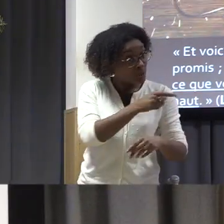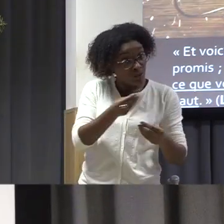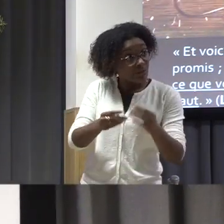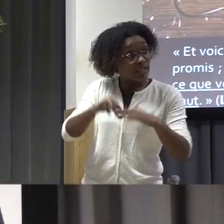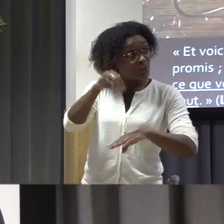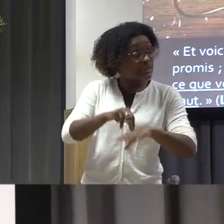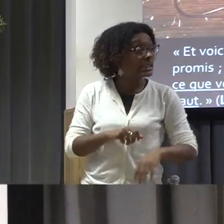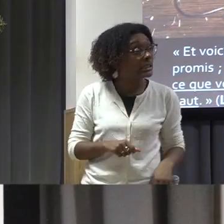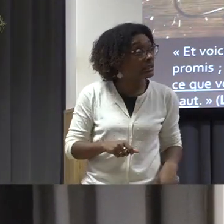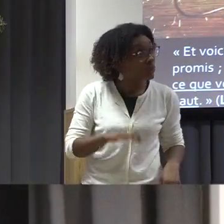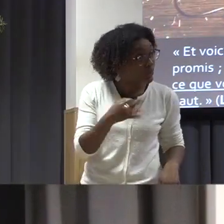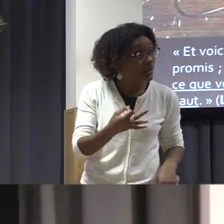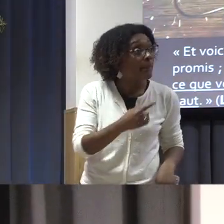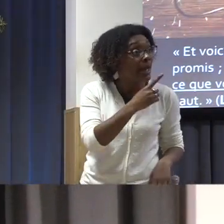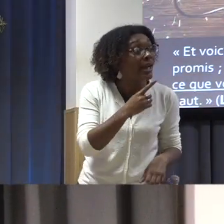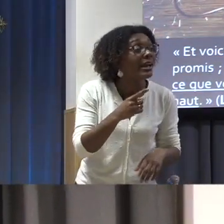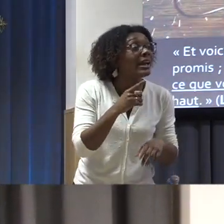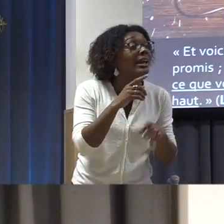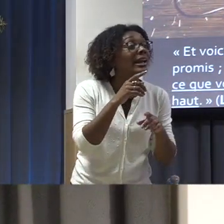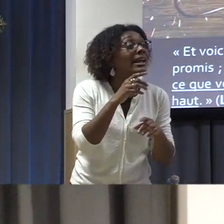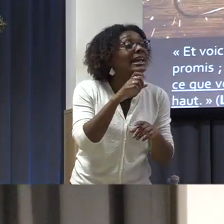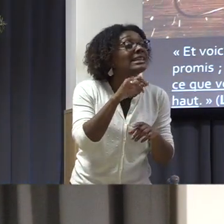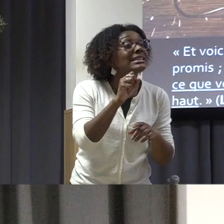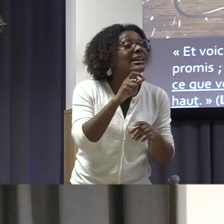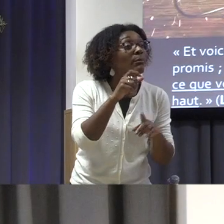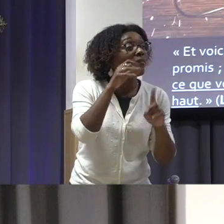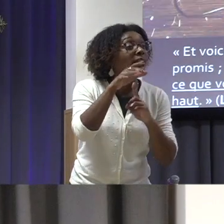mais la ville a déclaré liz est mort malades